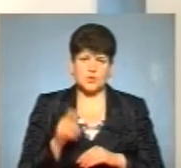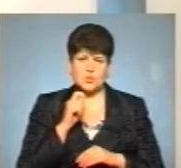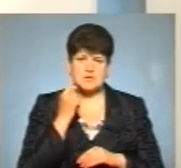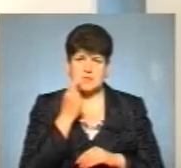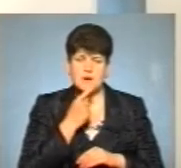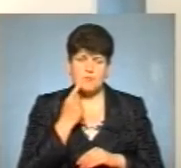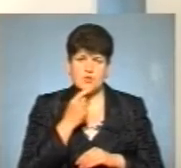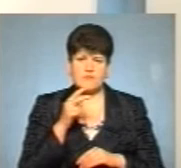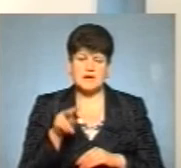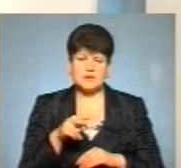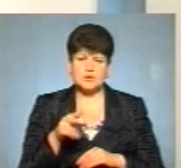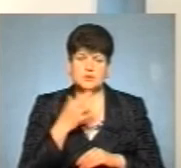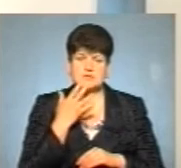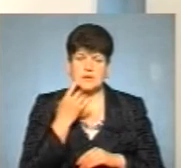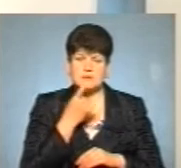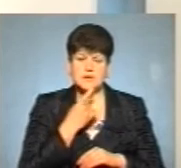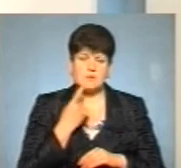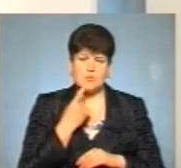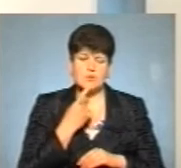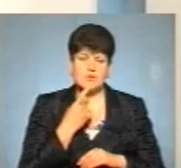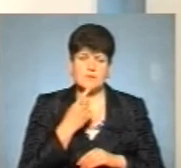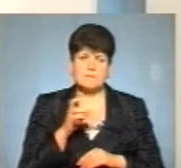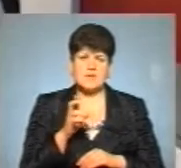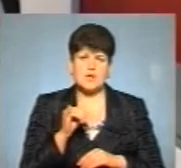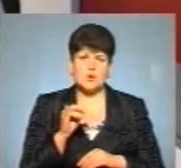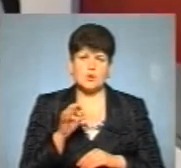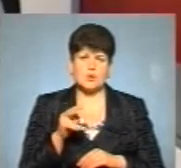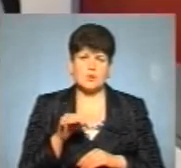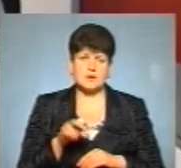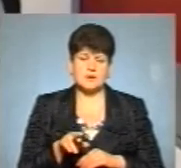мова, література, іноземні мови, біологія